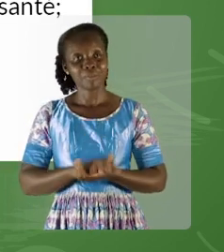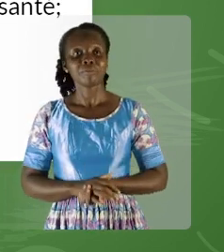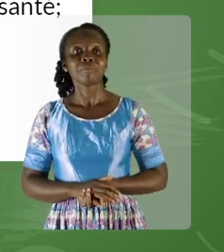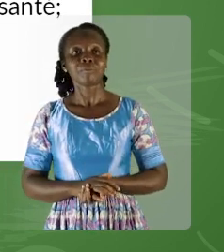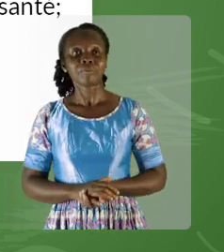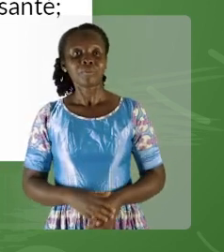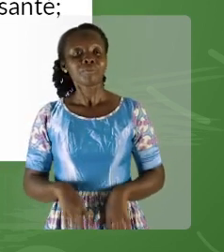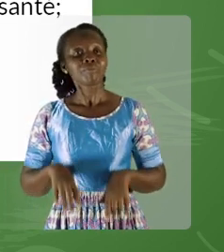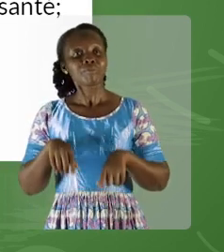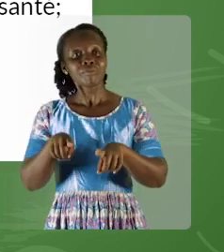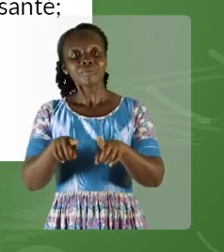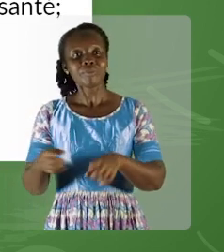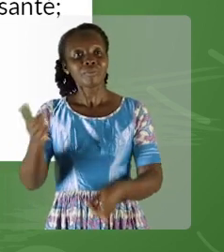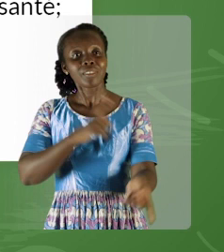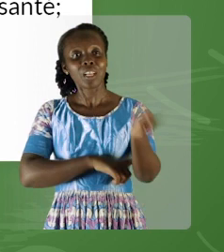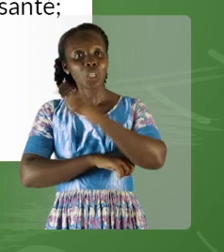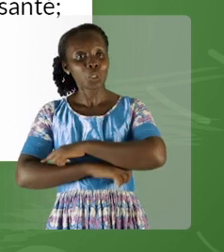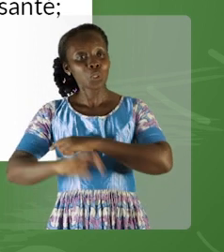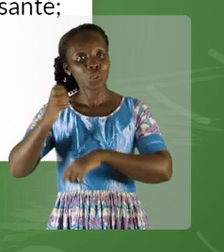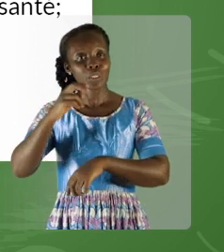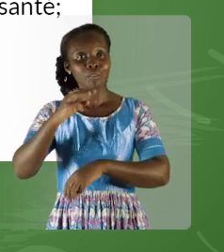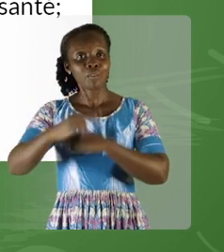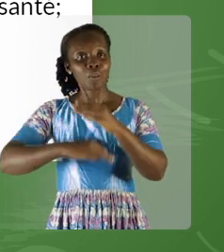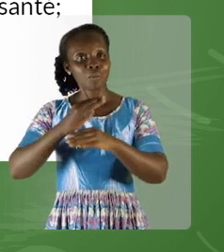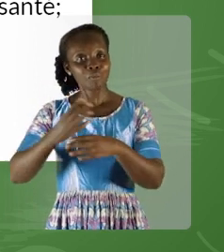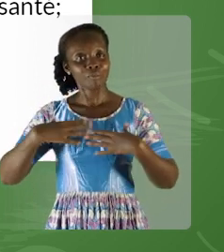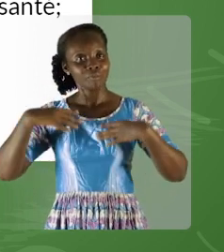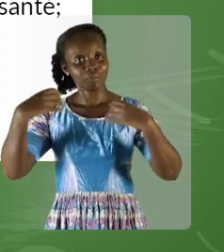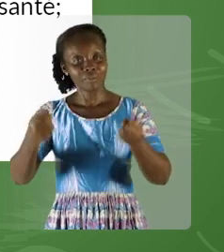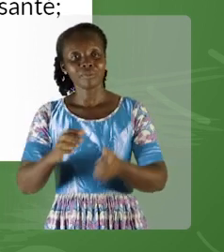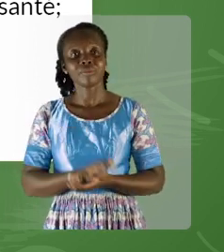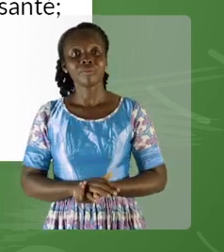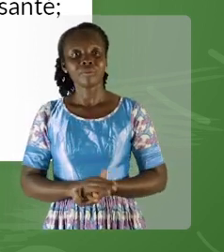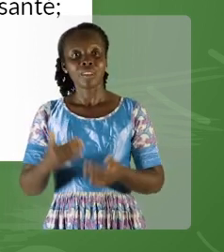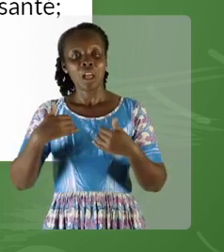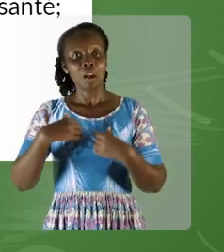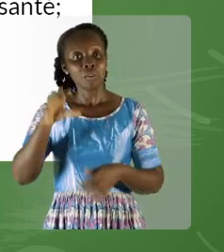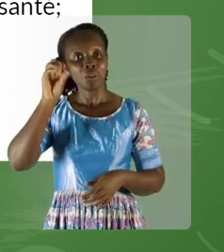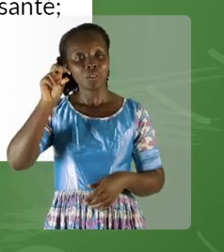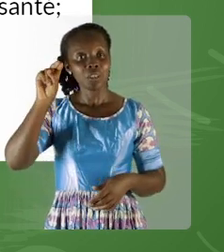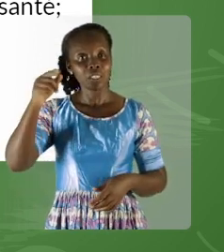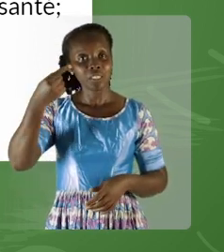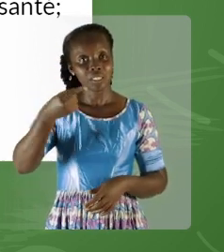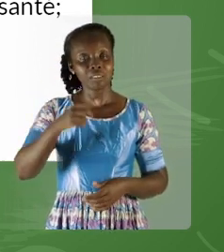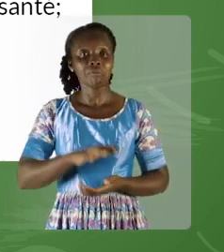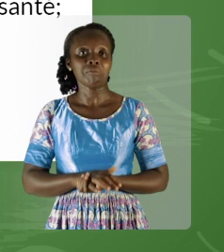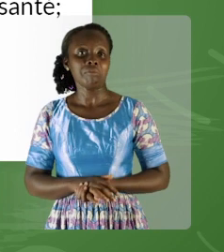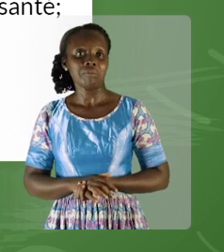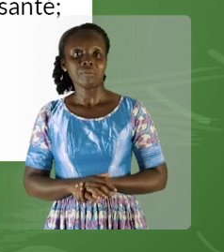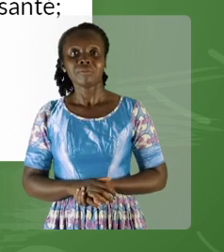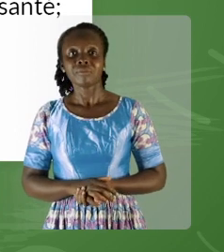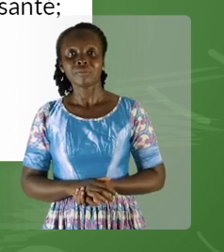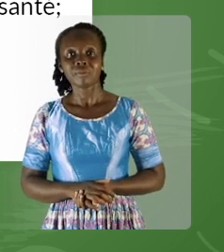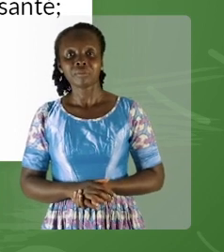À l'occasion de la Journée mondiale de la santé, une ONG de